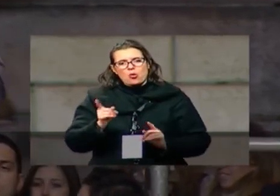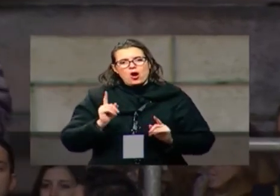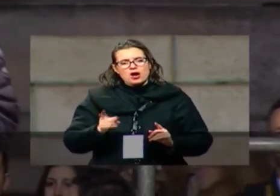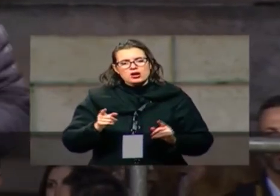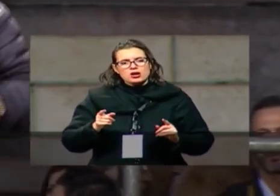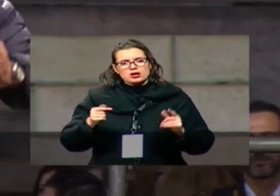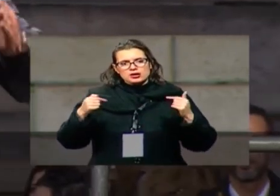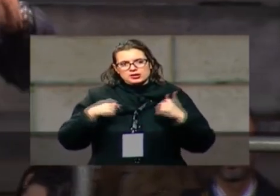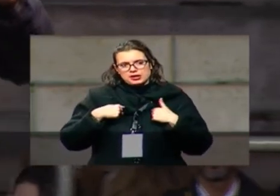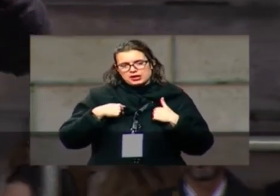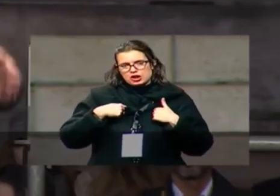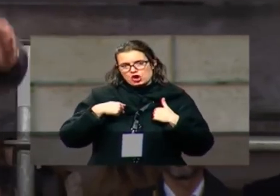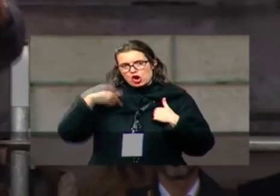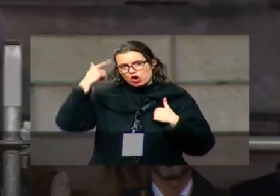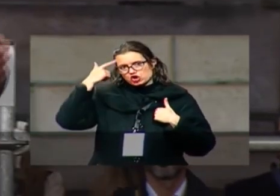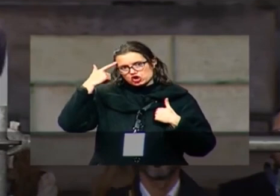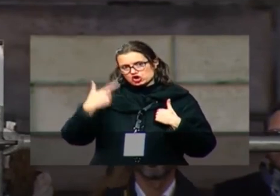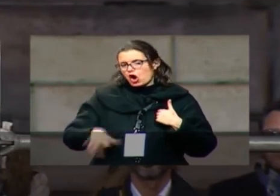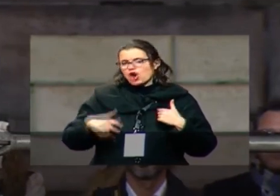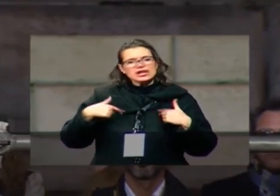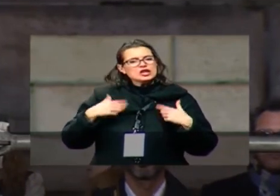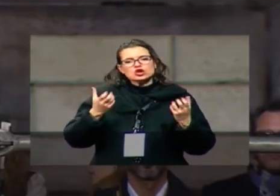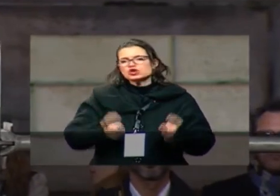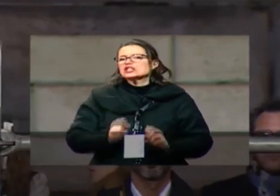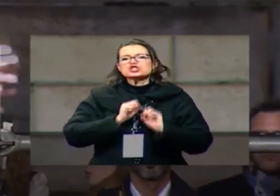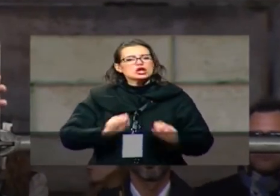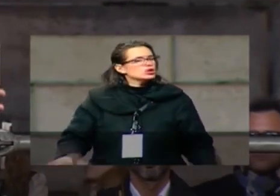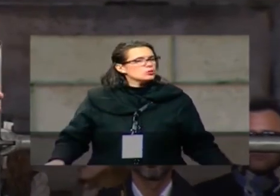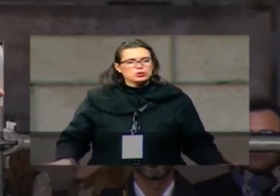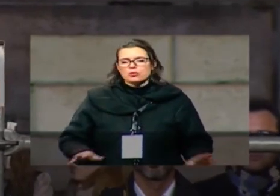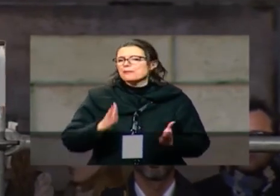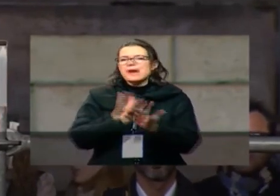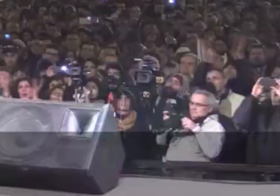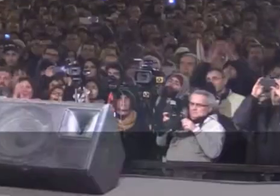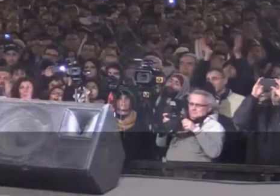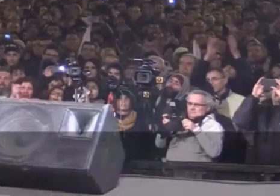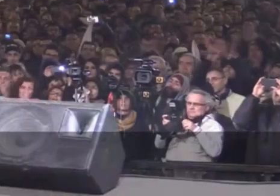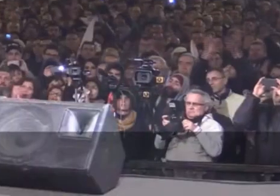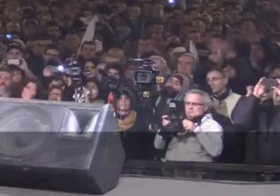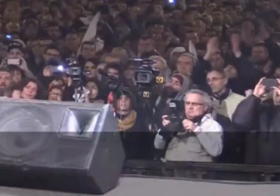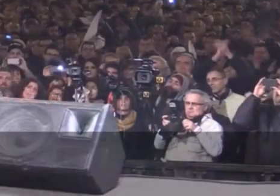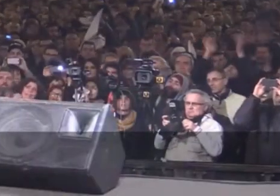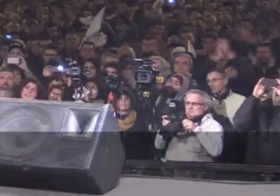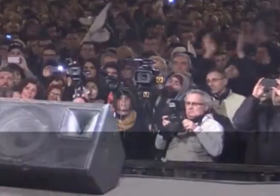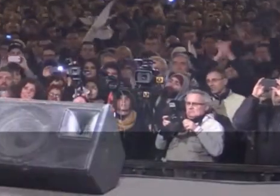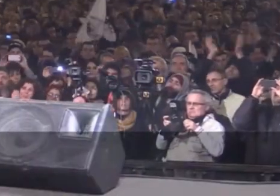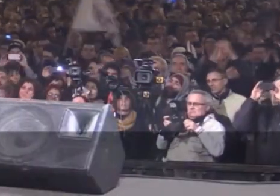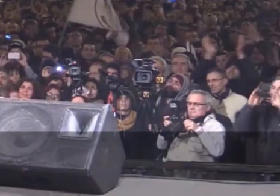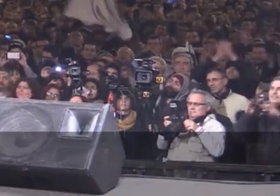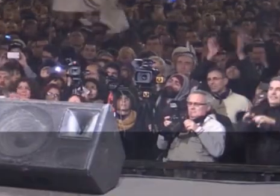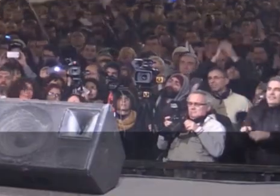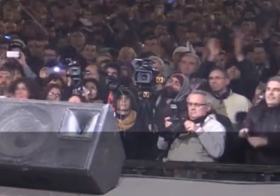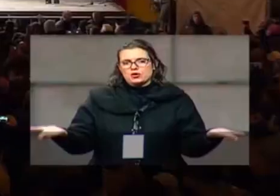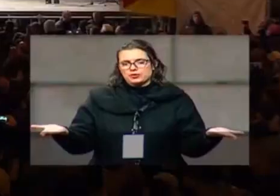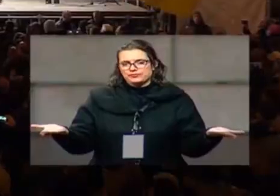so che queste cose non le accetterò più Costi quello che costi quindi quindi io non